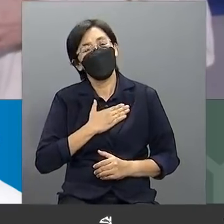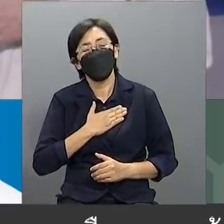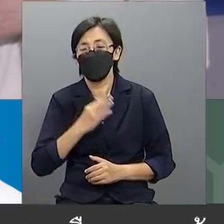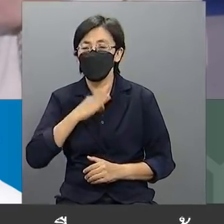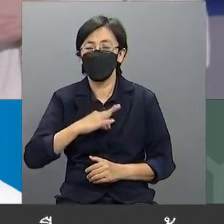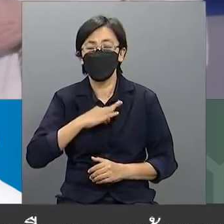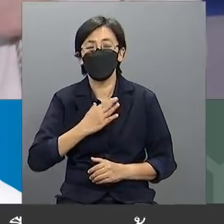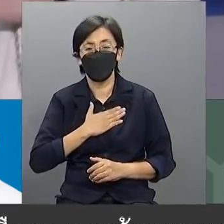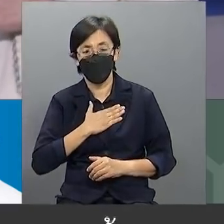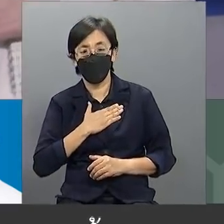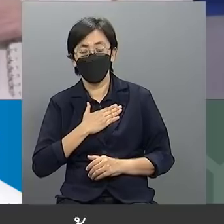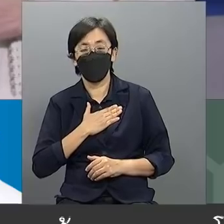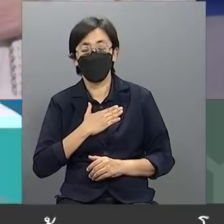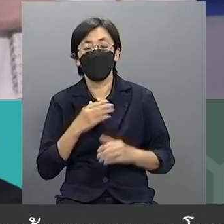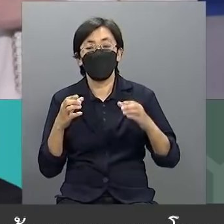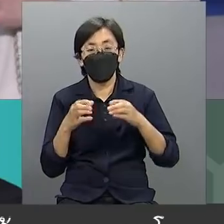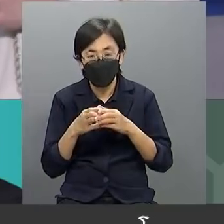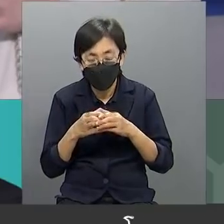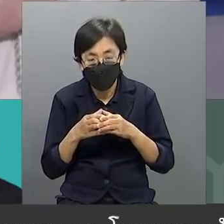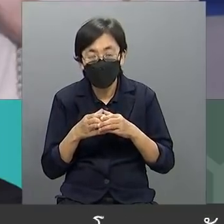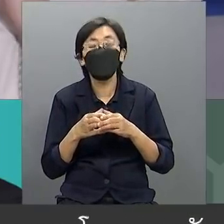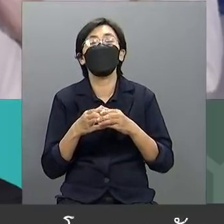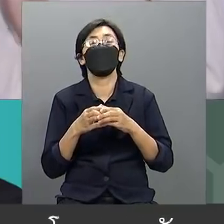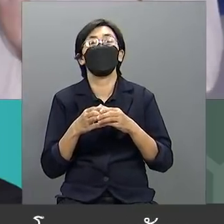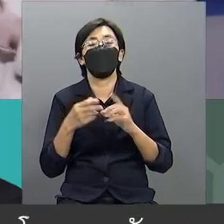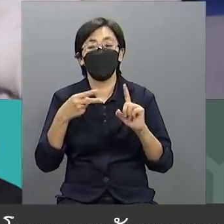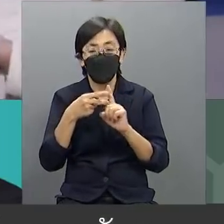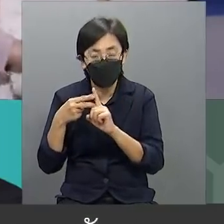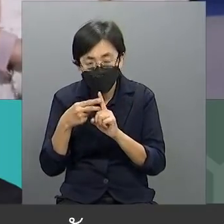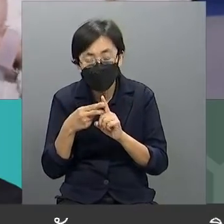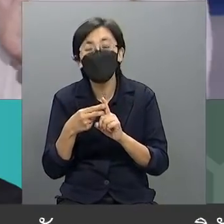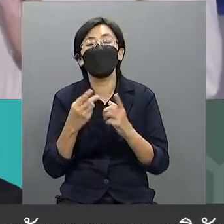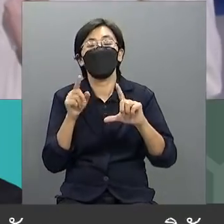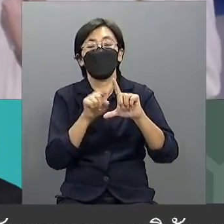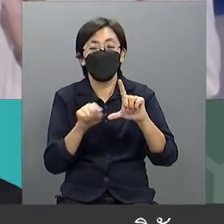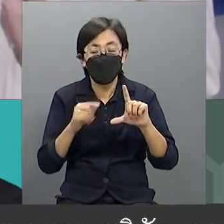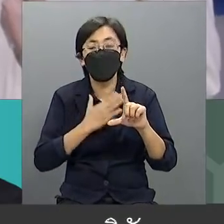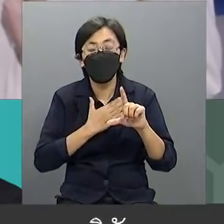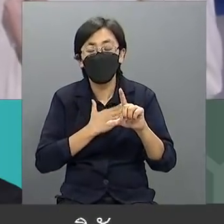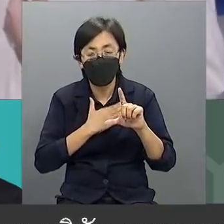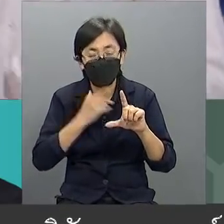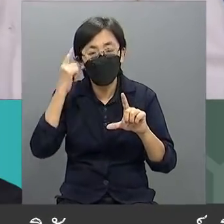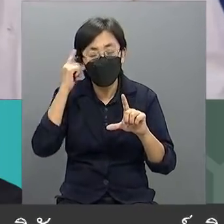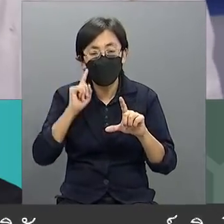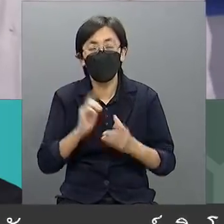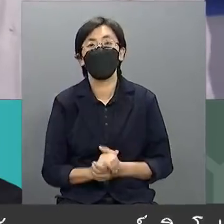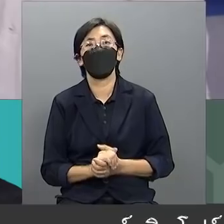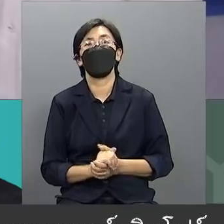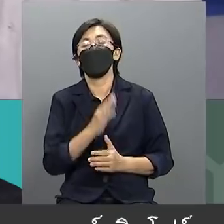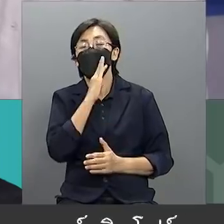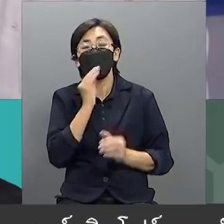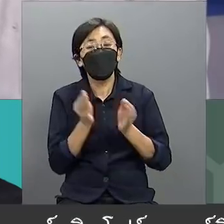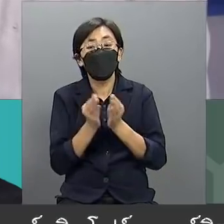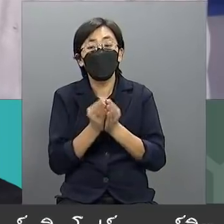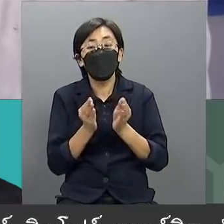อนาคตใหม่ดีของ 9ใครมันก็ต้องเป็นแบบนี้แหละคนกรุงก็เสร็จแบบนี้เลยเนี้ยผลจะออกมาเป็นยังไงนะแต่ผมคิดว่า